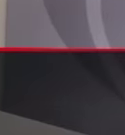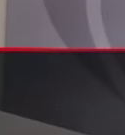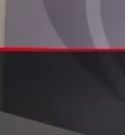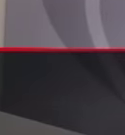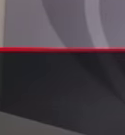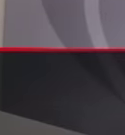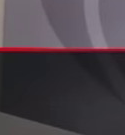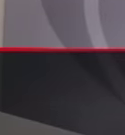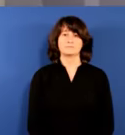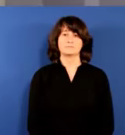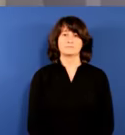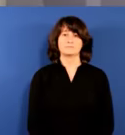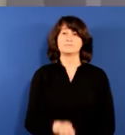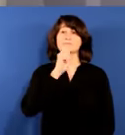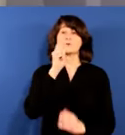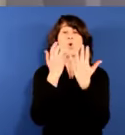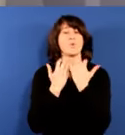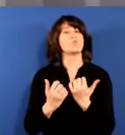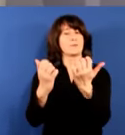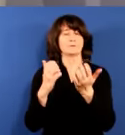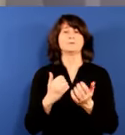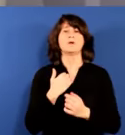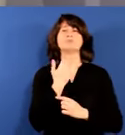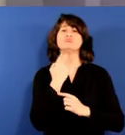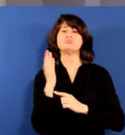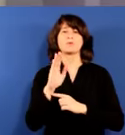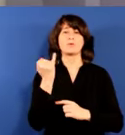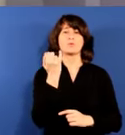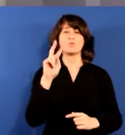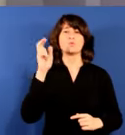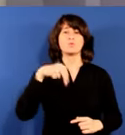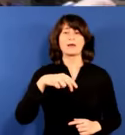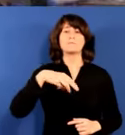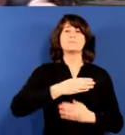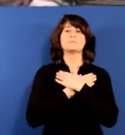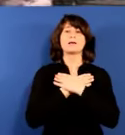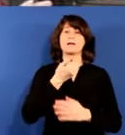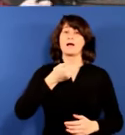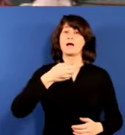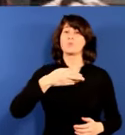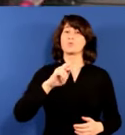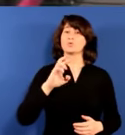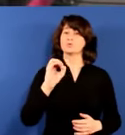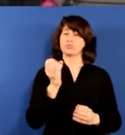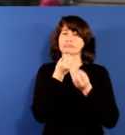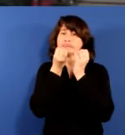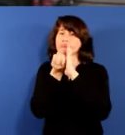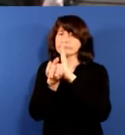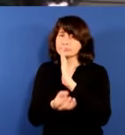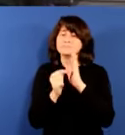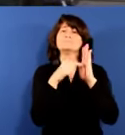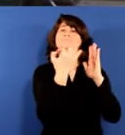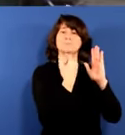Bizkaiko Foru Aldundiko bozeramaileak Juan Maria Aburtok Gobernu Kontseiluan hartutako erabakien berri eman du prentsaurrean. Hasteko